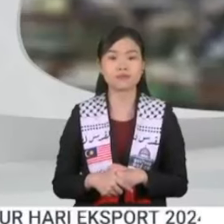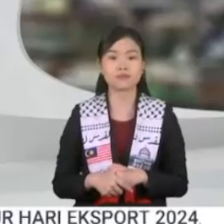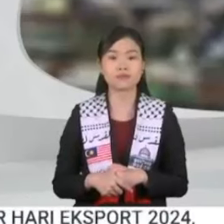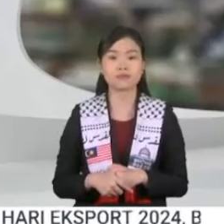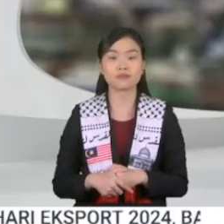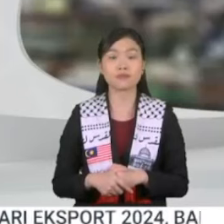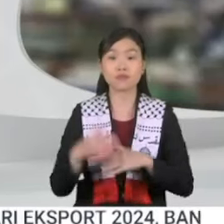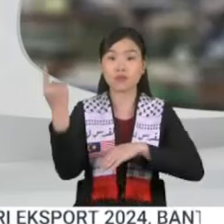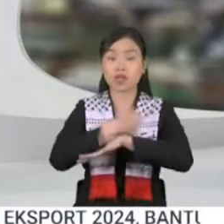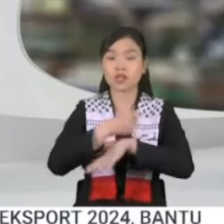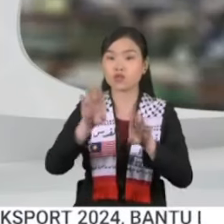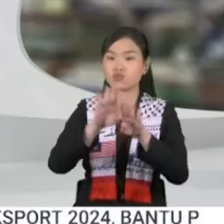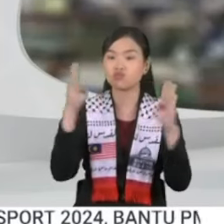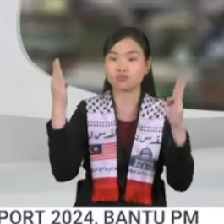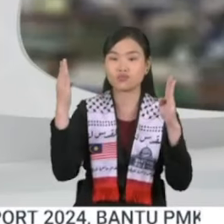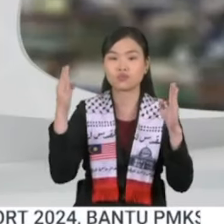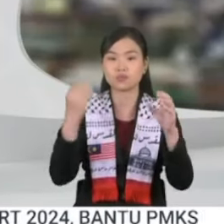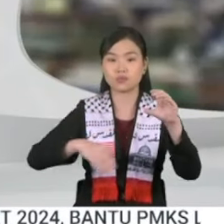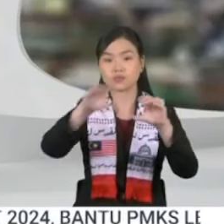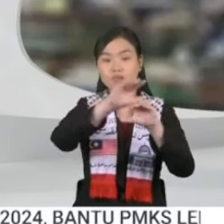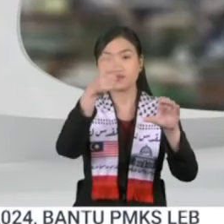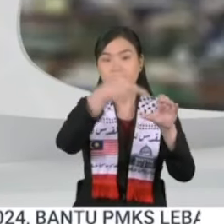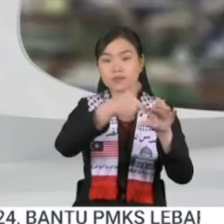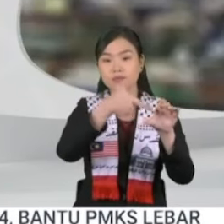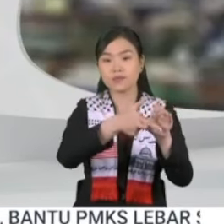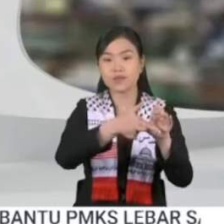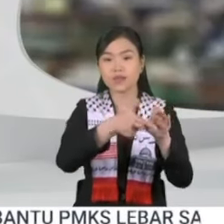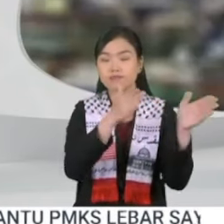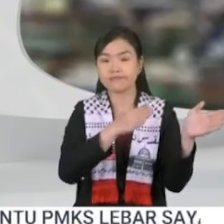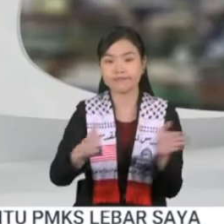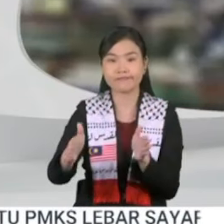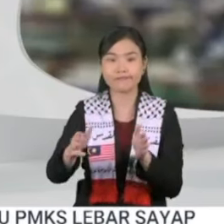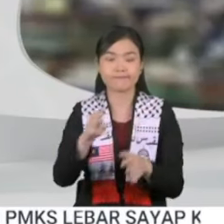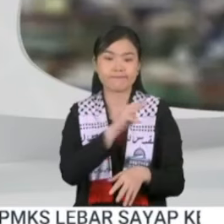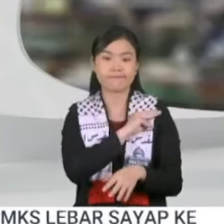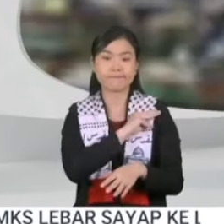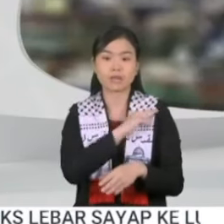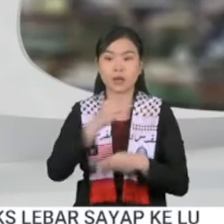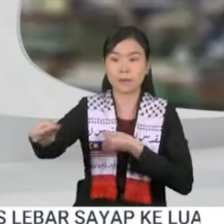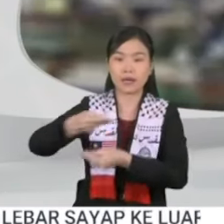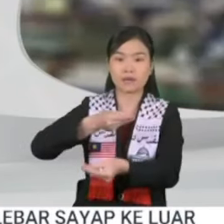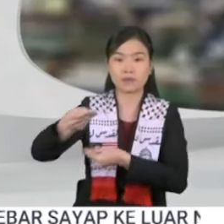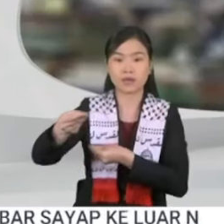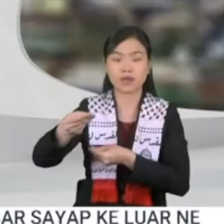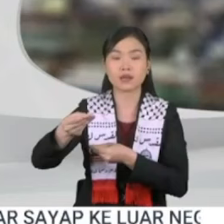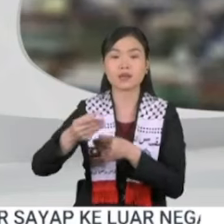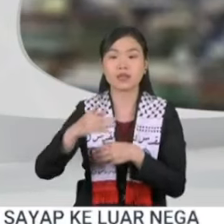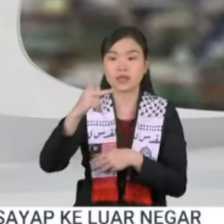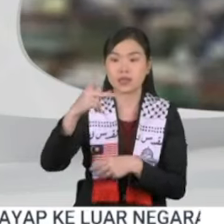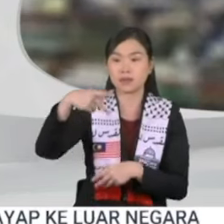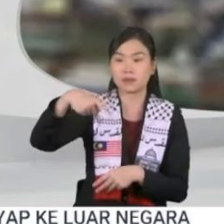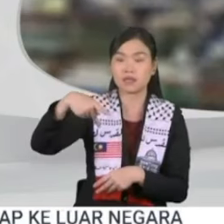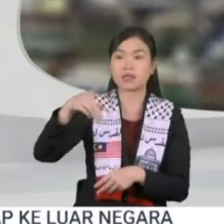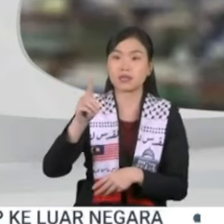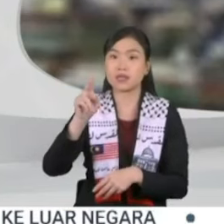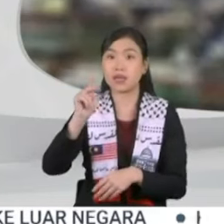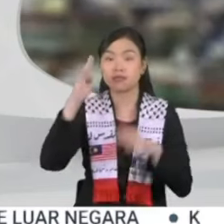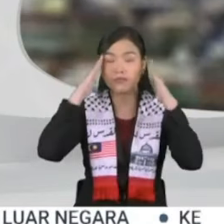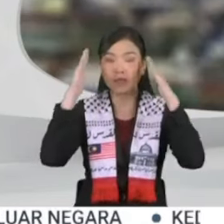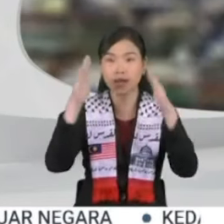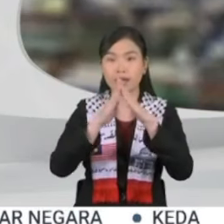Hari terbuka subsidi diesel 2.0 anjuran Kementerian Perdagangan Dalam Negeri dan Kos Sara Hidup, KPDN Pahang